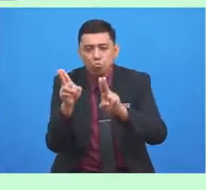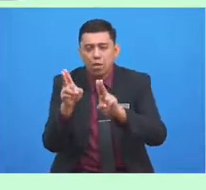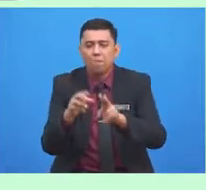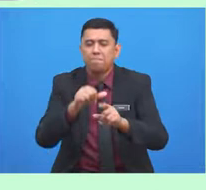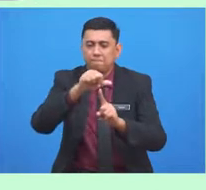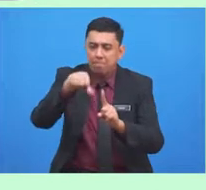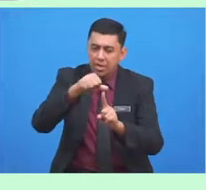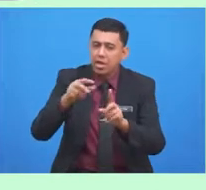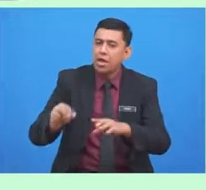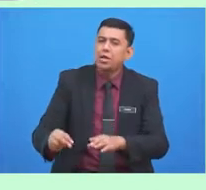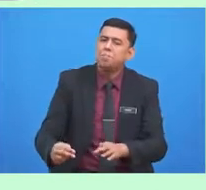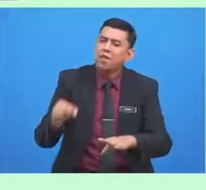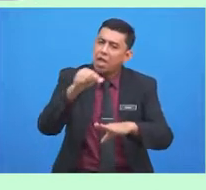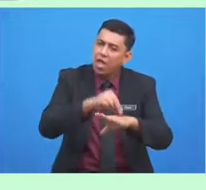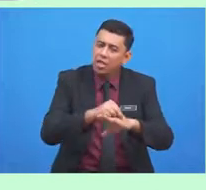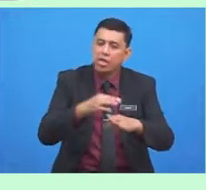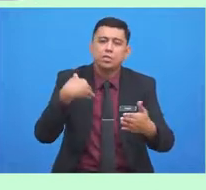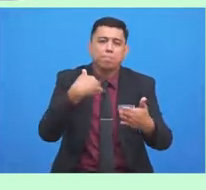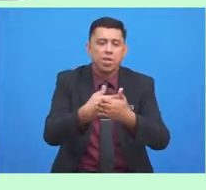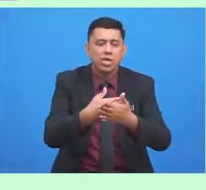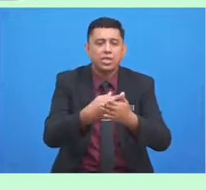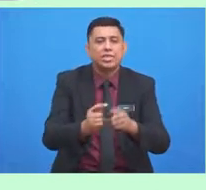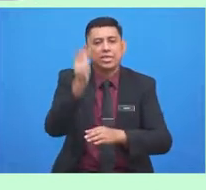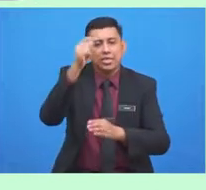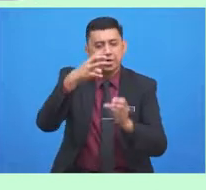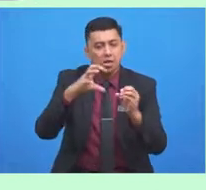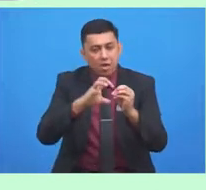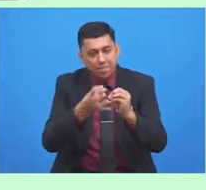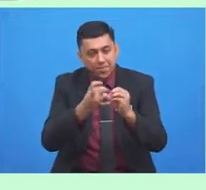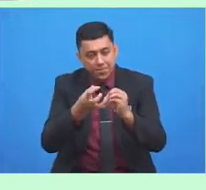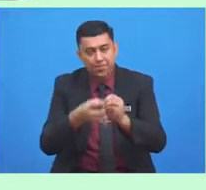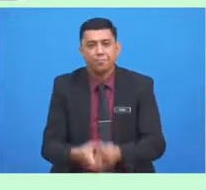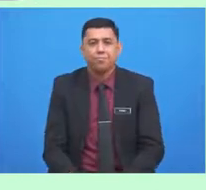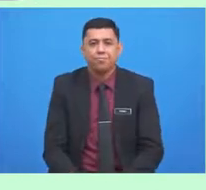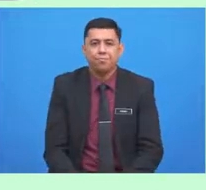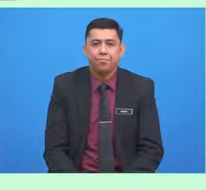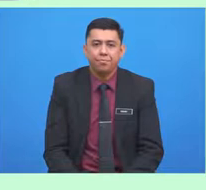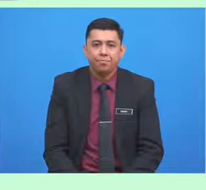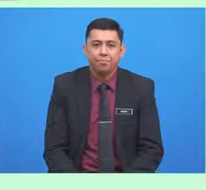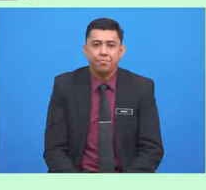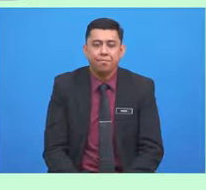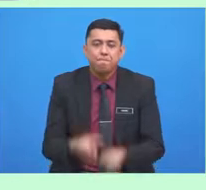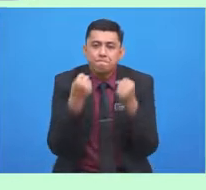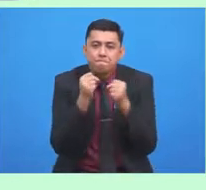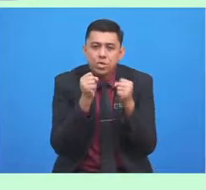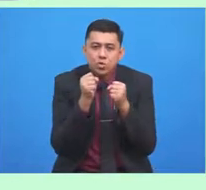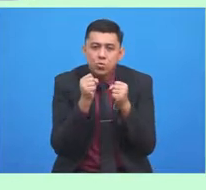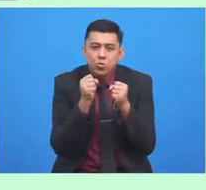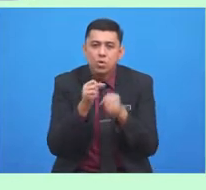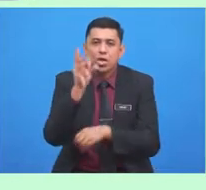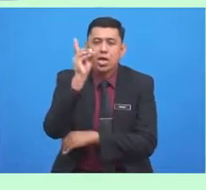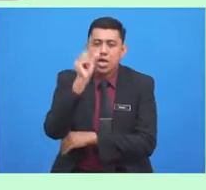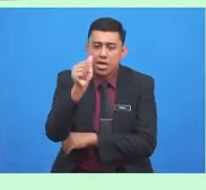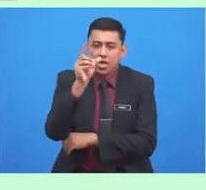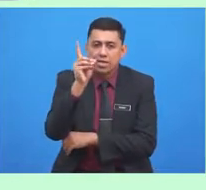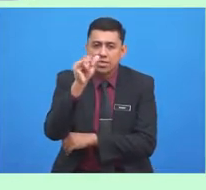tinggi di atmosfera. Proses ini kita namakan sebagai penyejukan adiabatik. Percantuman titisan